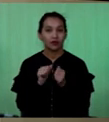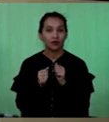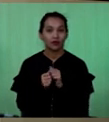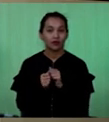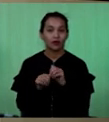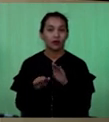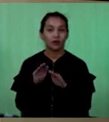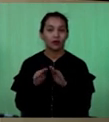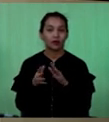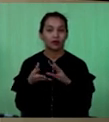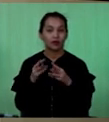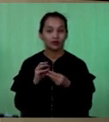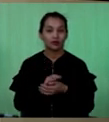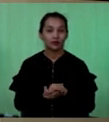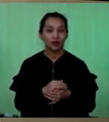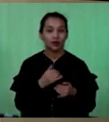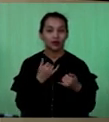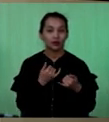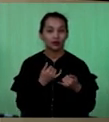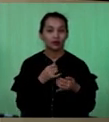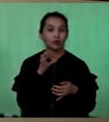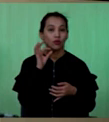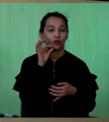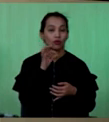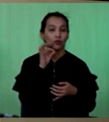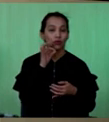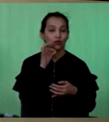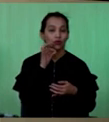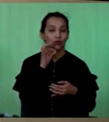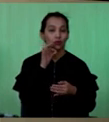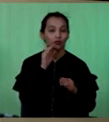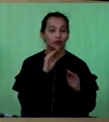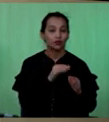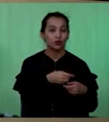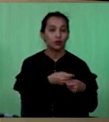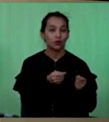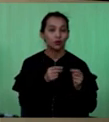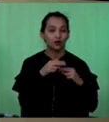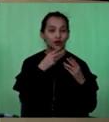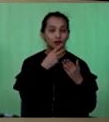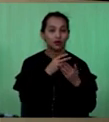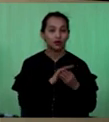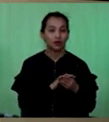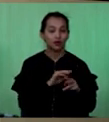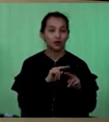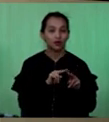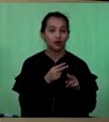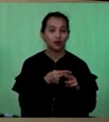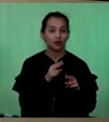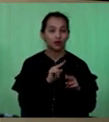toshlarning yig'indisi edi. Endi o'rik turgan pallaga diqqat qilamiz. Bu yerda tenglashtirish